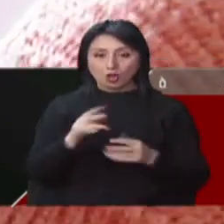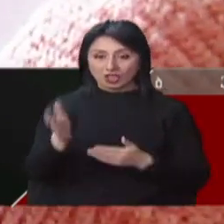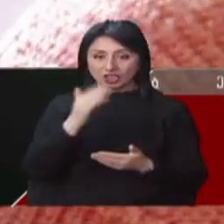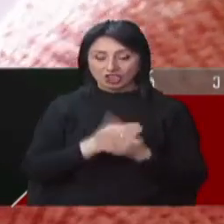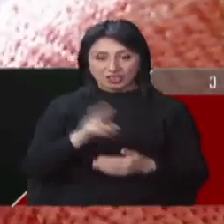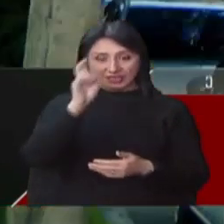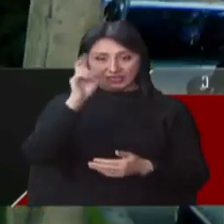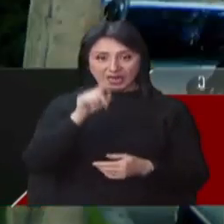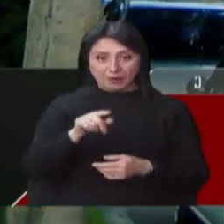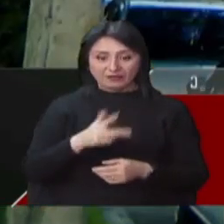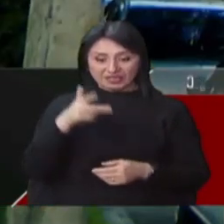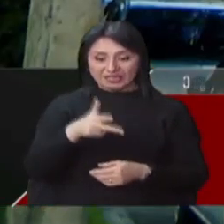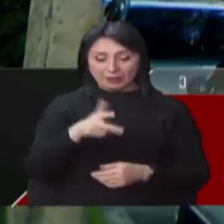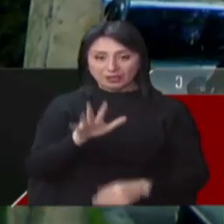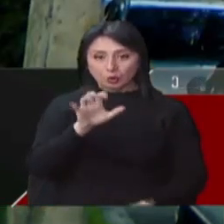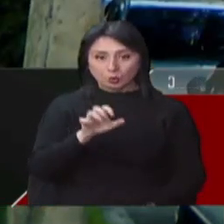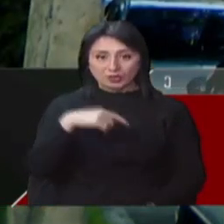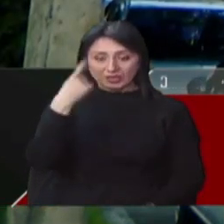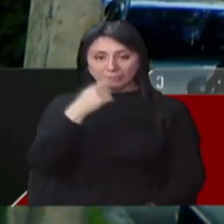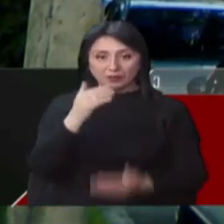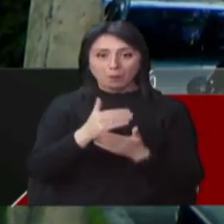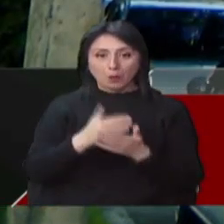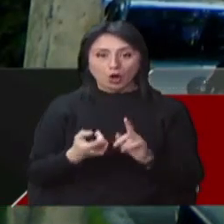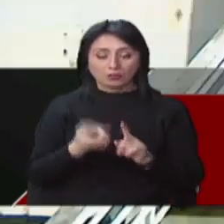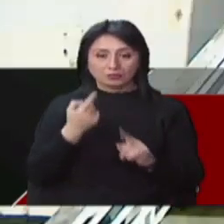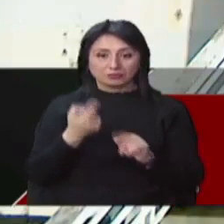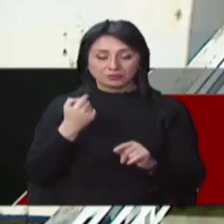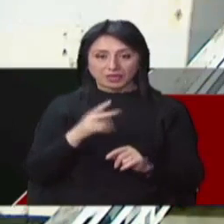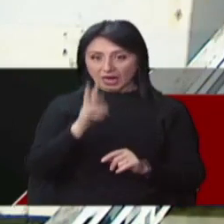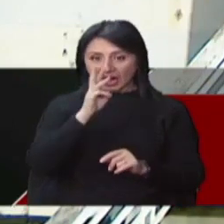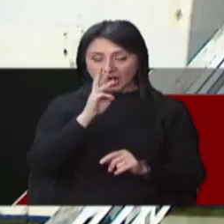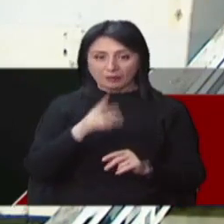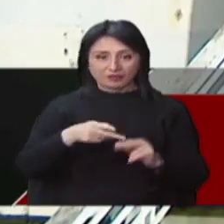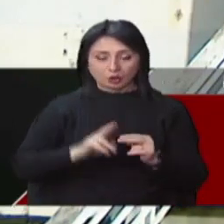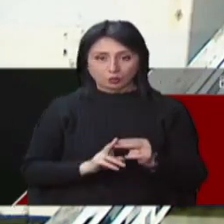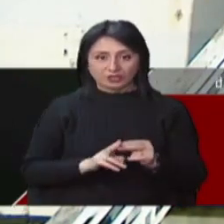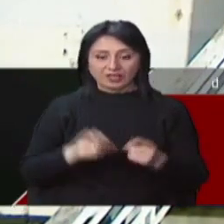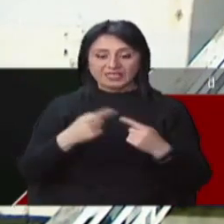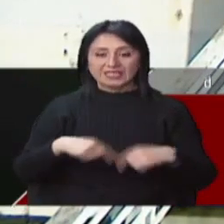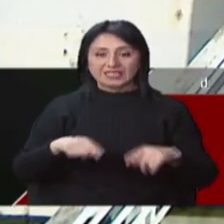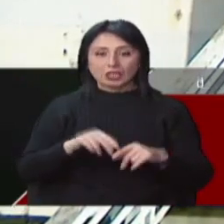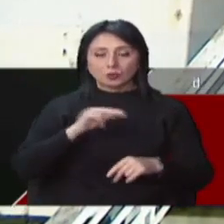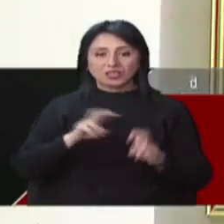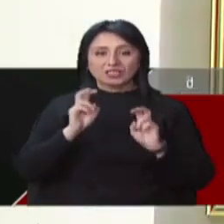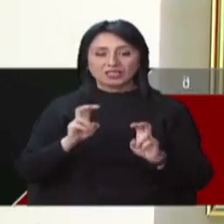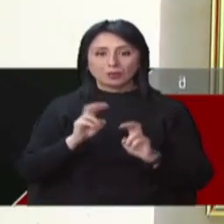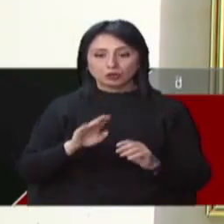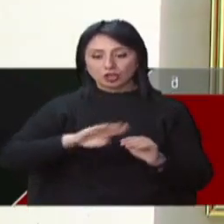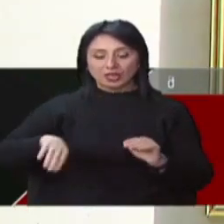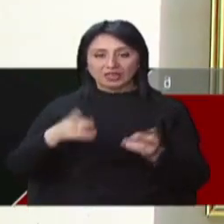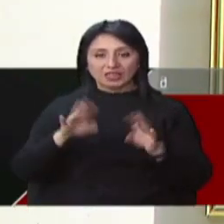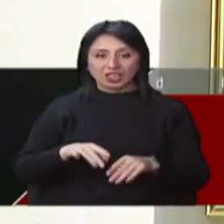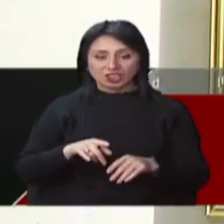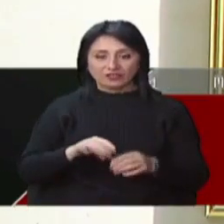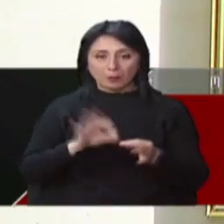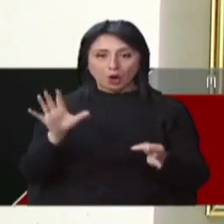შედეგად სახელმწიფომ 3,500 პირი პროგრამიდან გათიშა და ხელფასის შეუწყვიტა. საზოგადოებრივ სამუშაოს მიღმა დარჩენილებს